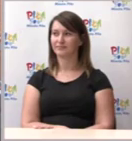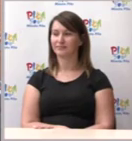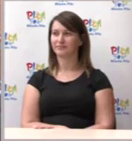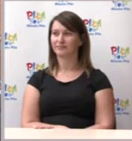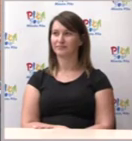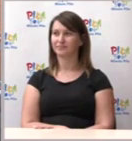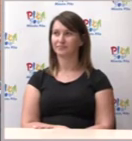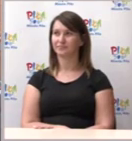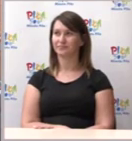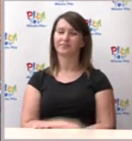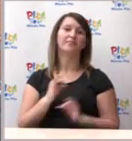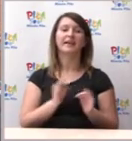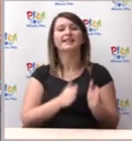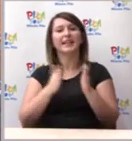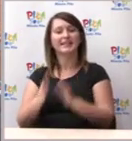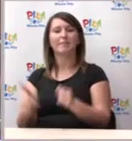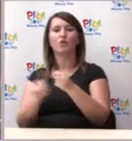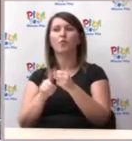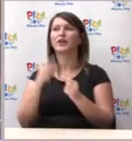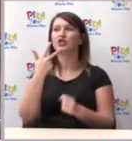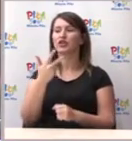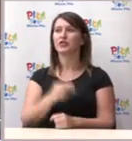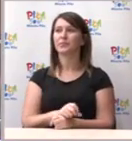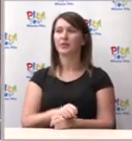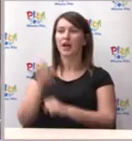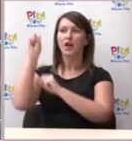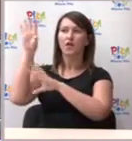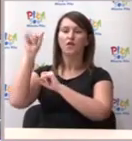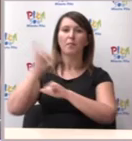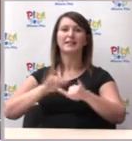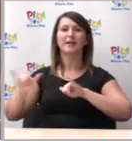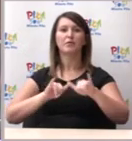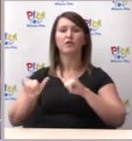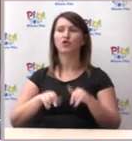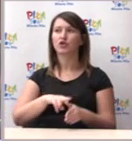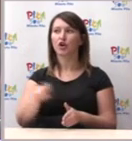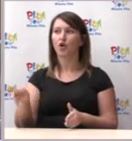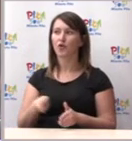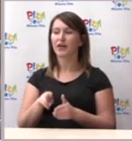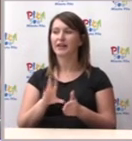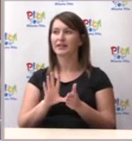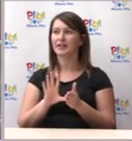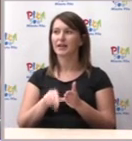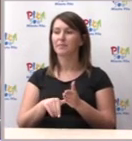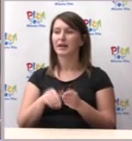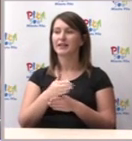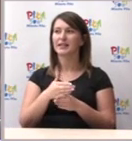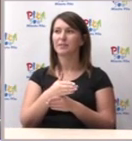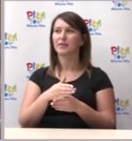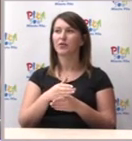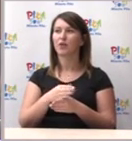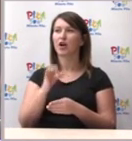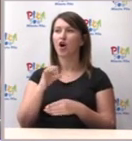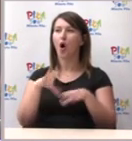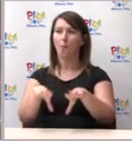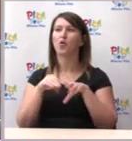Proszę Państwa, przystępujemy teraz do trzeciego punktu porządku obrad. Jest to informacja Przewodniczącego Rady Miasta Piły o podejmowanych działaniach pomiędzy 10 a 11 sesją